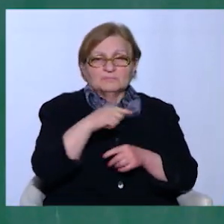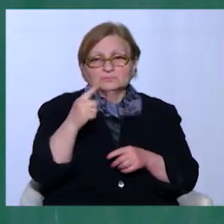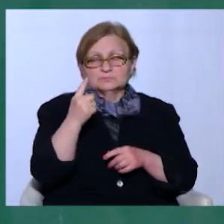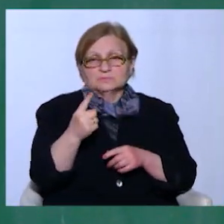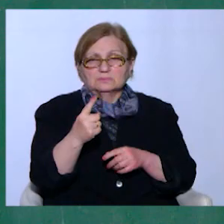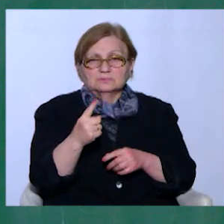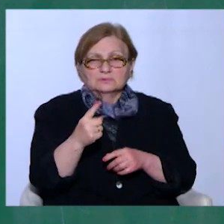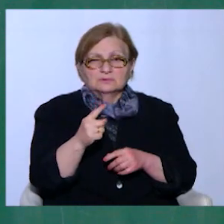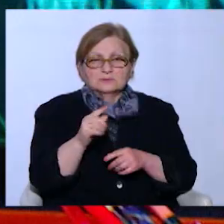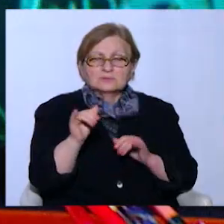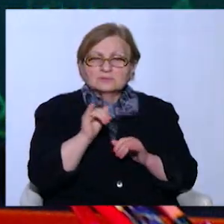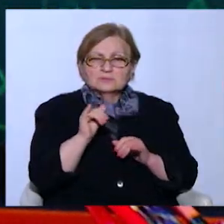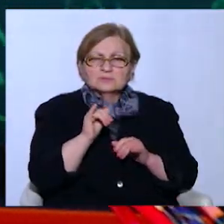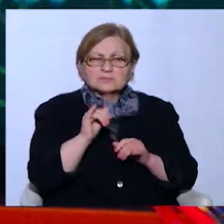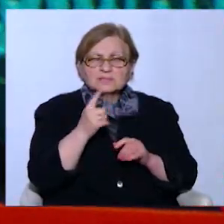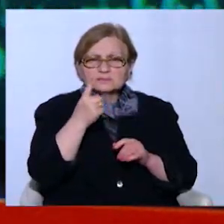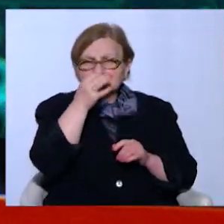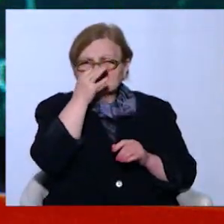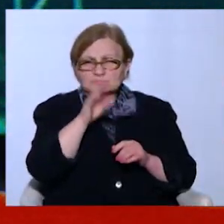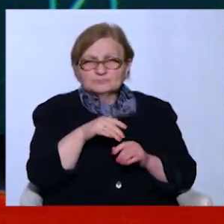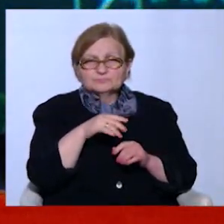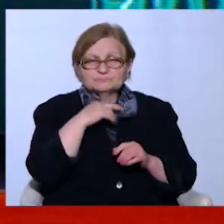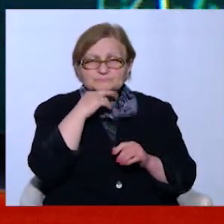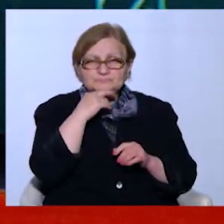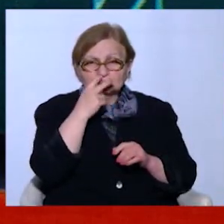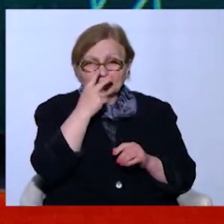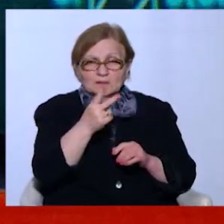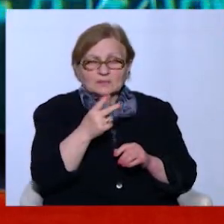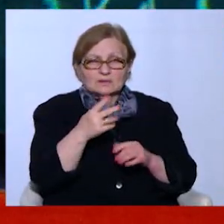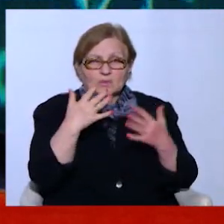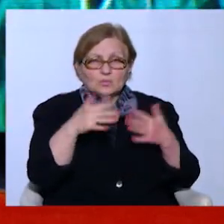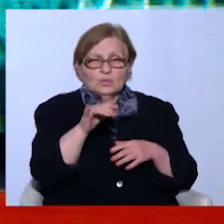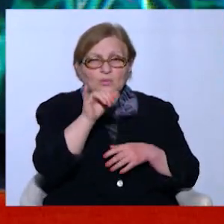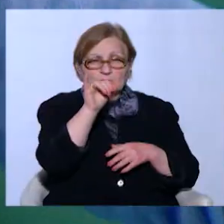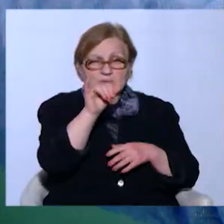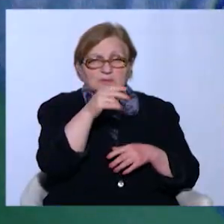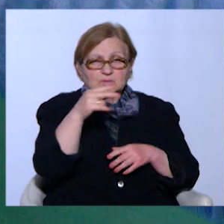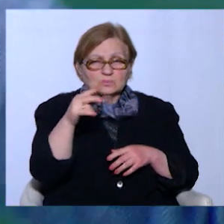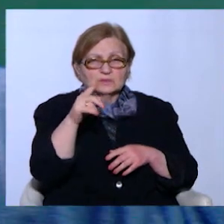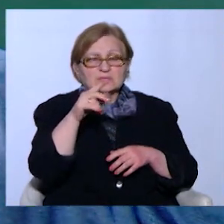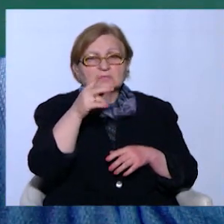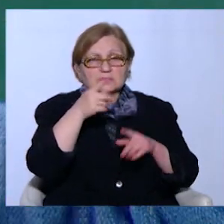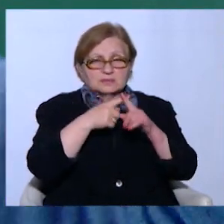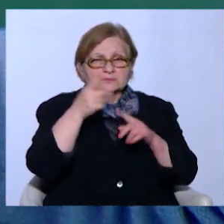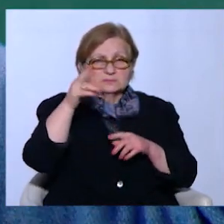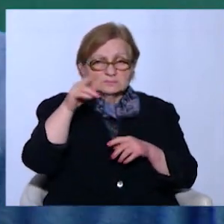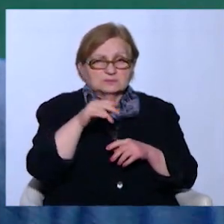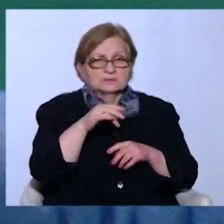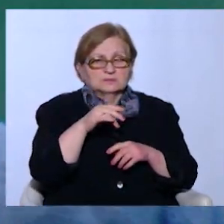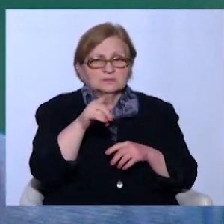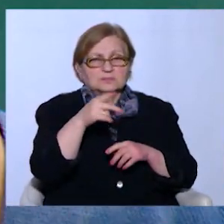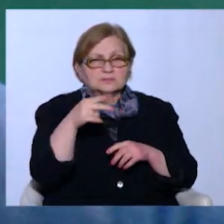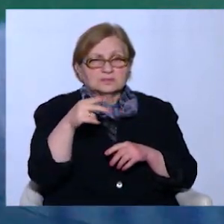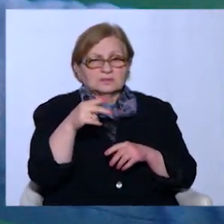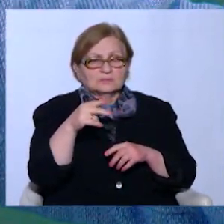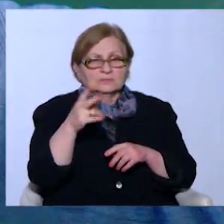და რჩება ბოლო ნაბიჯი. მოდით კიდევ ერთხელ გავიაზროთ, რომ გვაქვს უკვე y უდრის x კვადრატ პარაბოლა და გვაქვს y